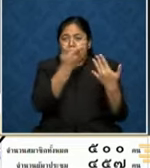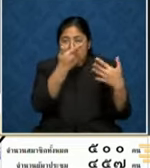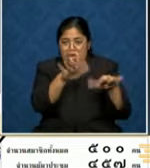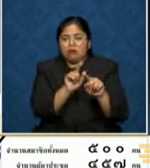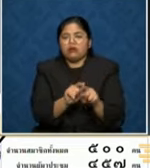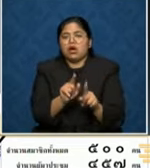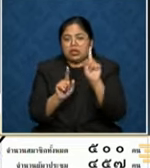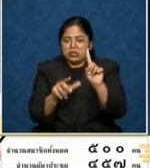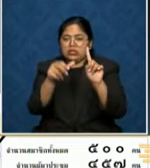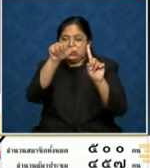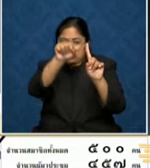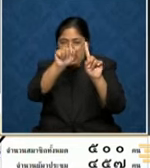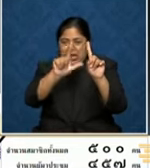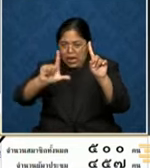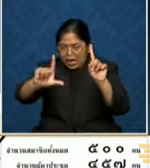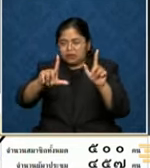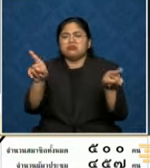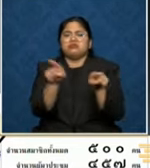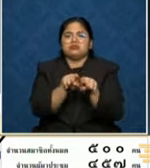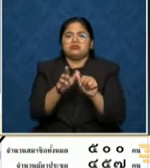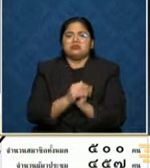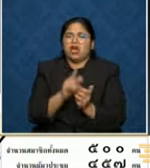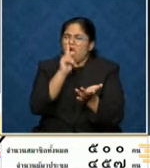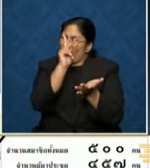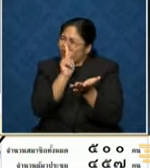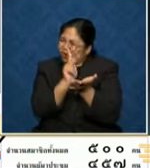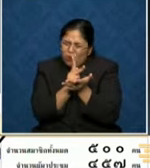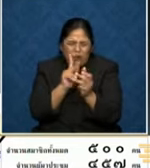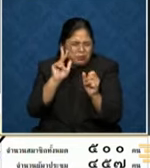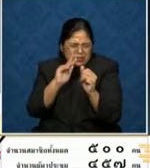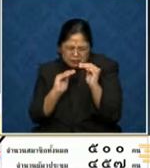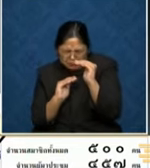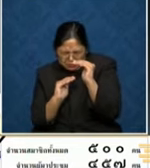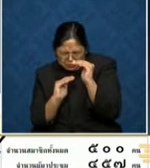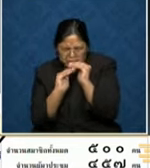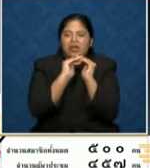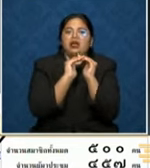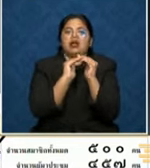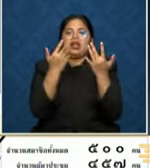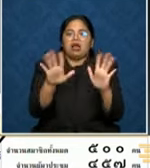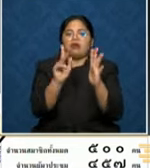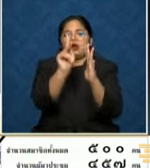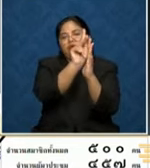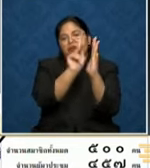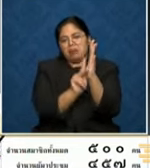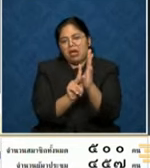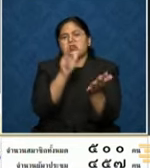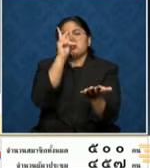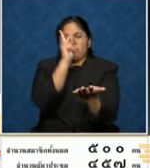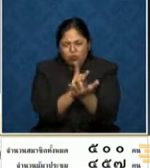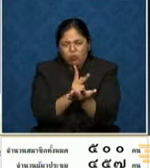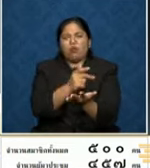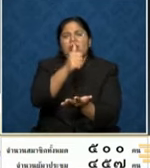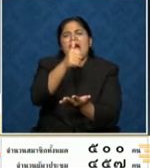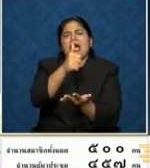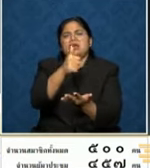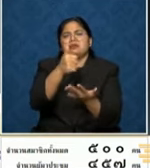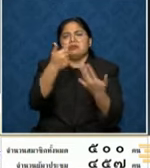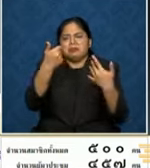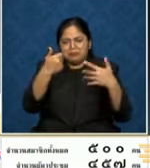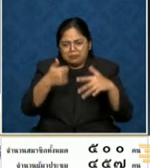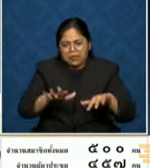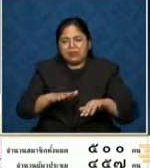วแสนล้านเช่นเดียวกันนะคะแล้วก็กู้จนใกล้จะเต็มเพดานที่เราเคยออกกฎหมายอนุญาตให้เขากู้แล้วซึ่